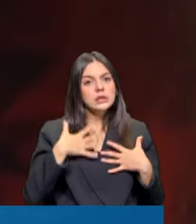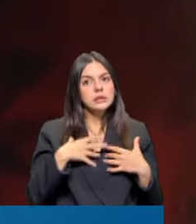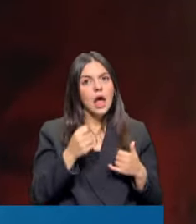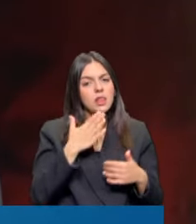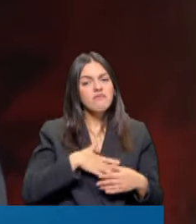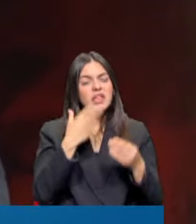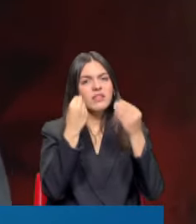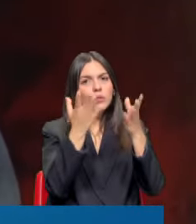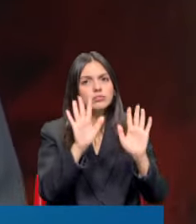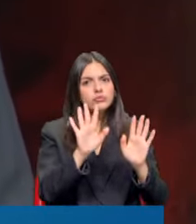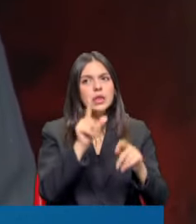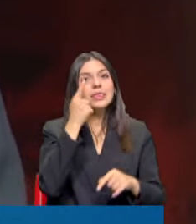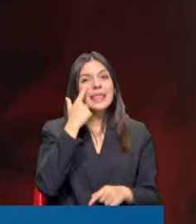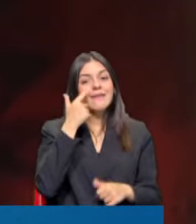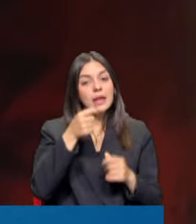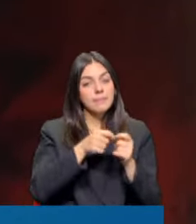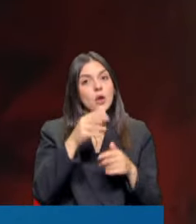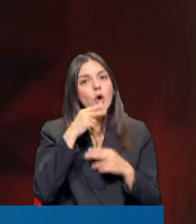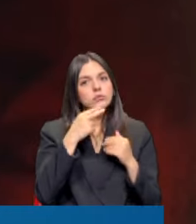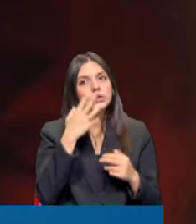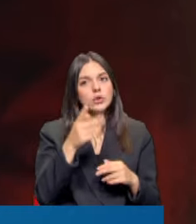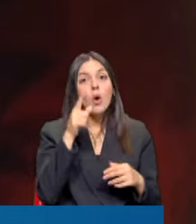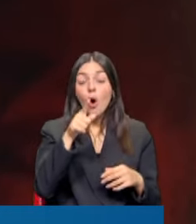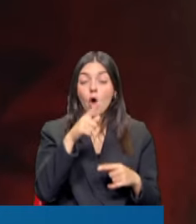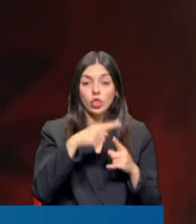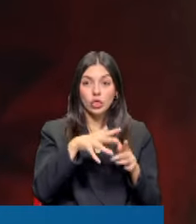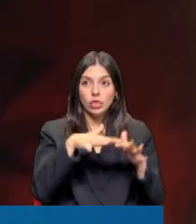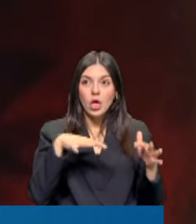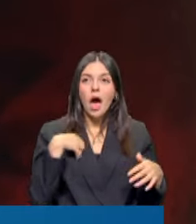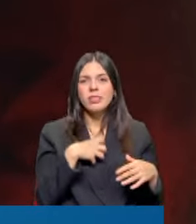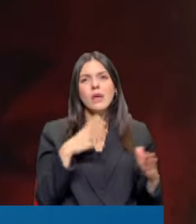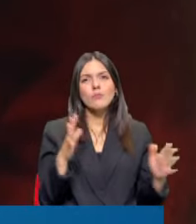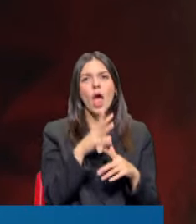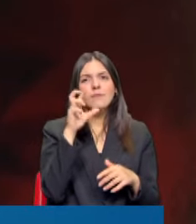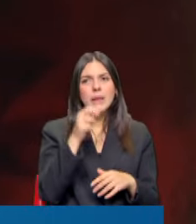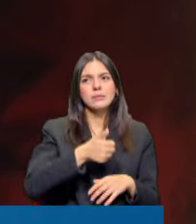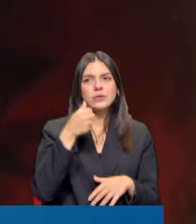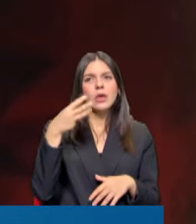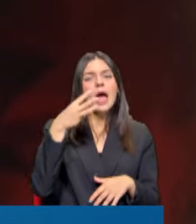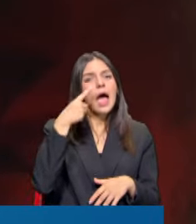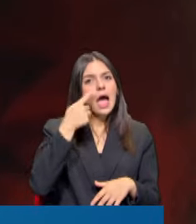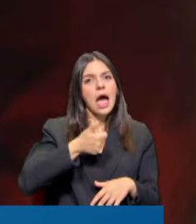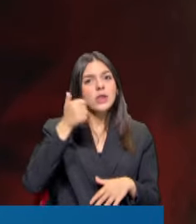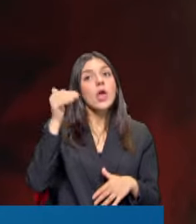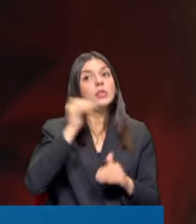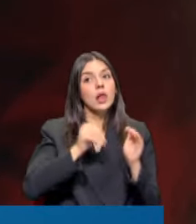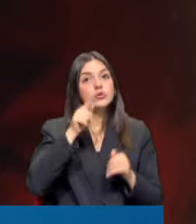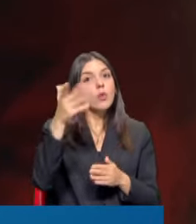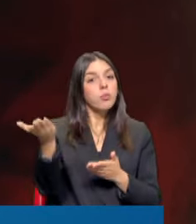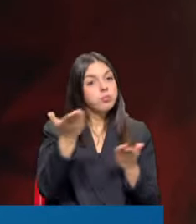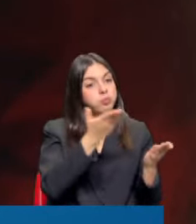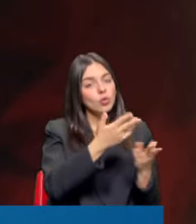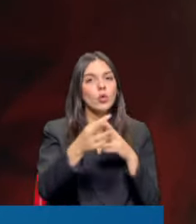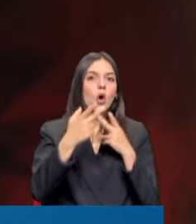afiyet versin, Devlet Bey konuşacak. O törene ana muhalefet partisi lideri Recep Tayyip Erdoğan geliyorsa